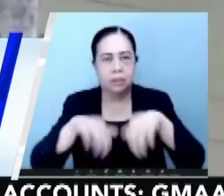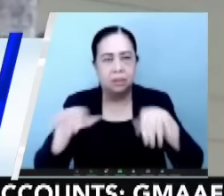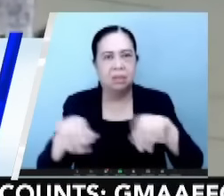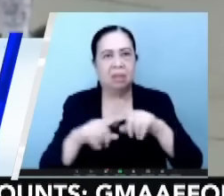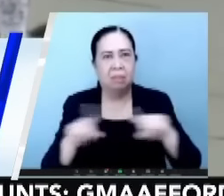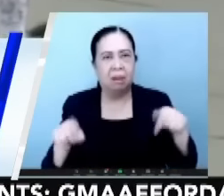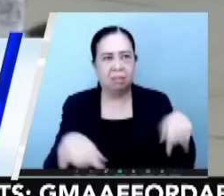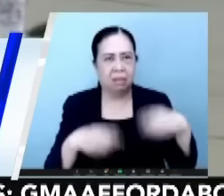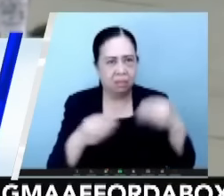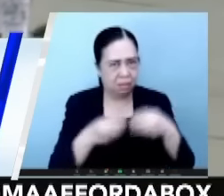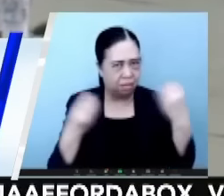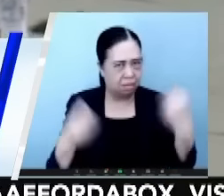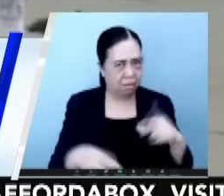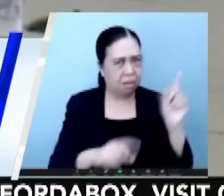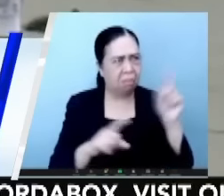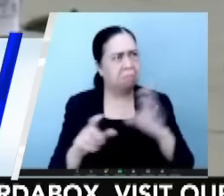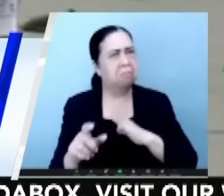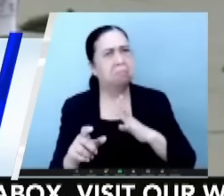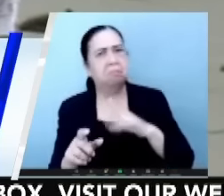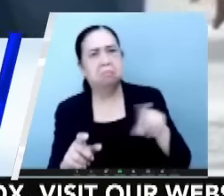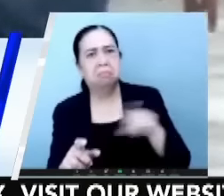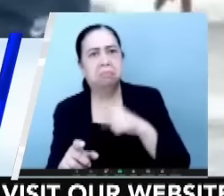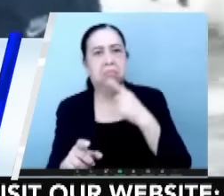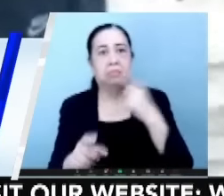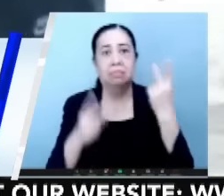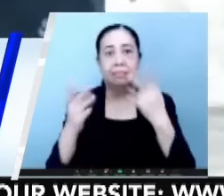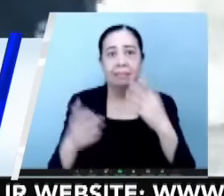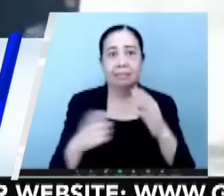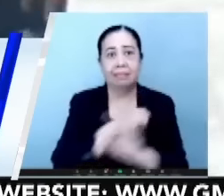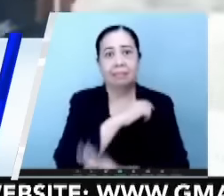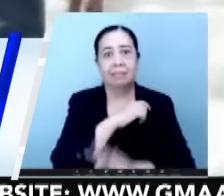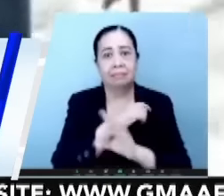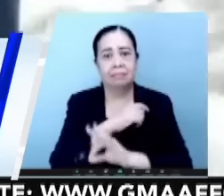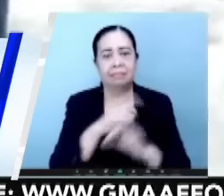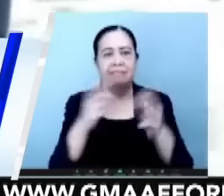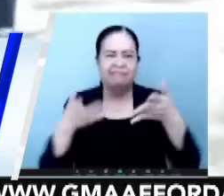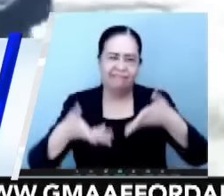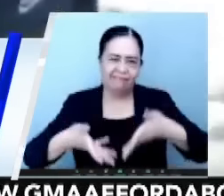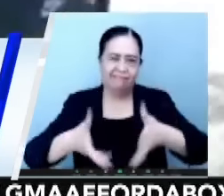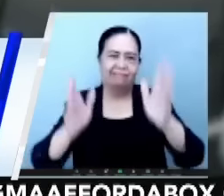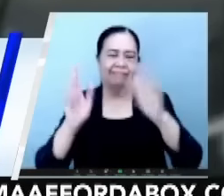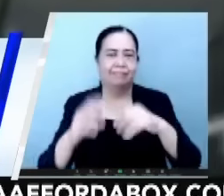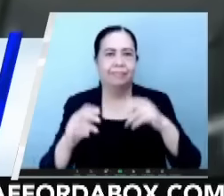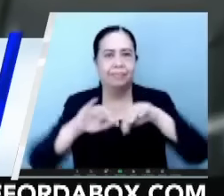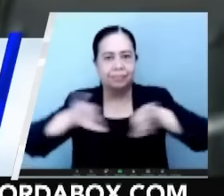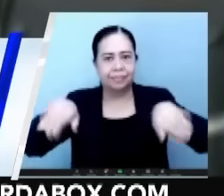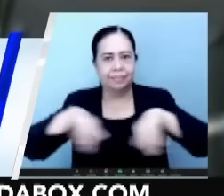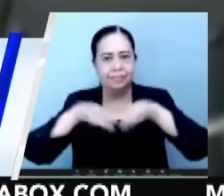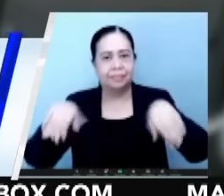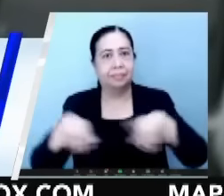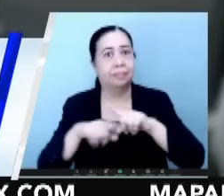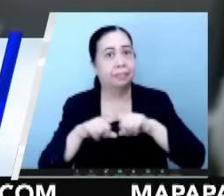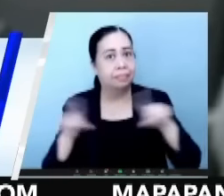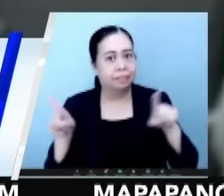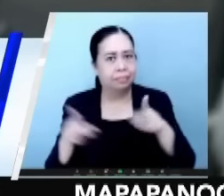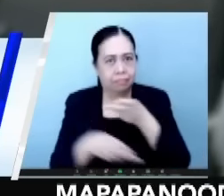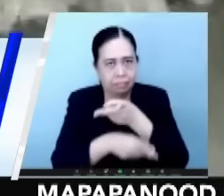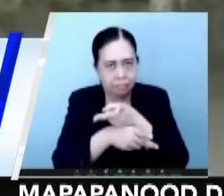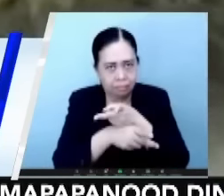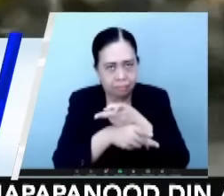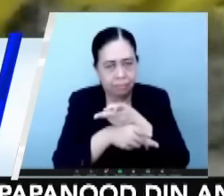at manageable naman daw ang sitwasyon sa baybayin, ay pinayagan na rin silang maligo. Pero todo bantay naman ang mga